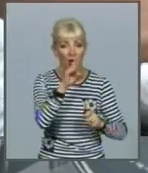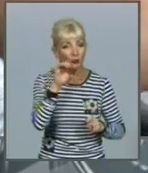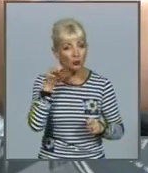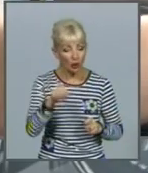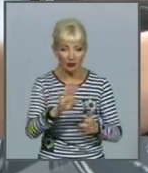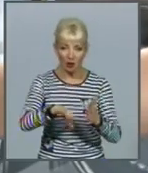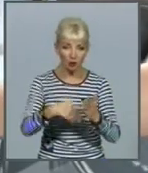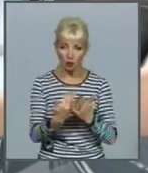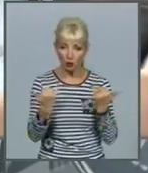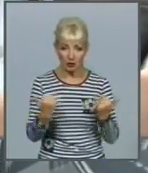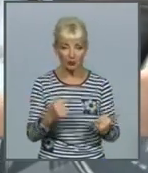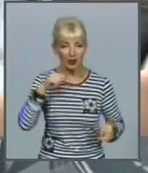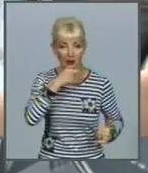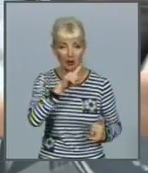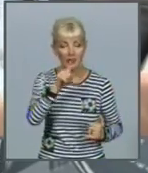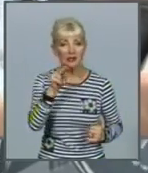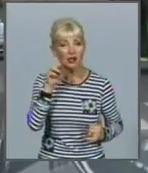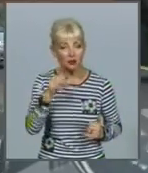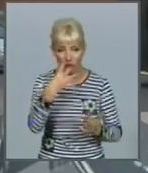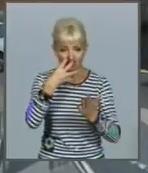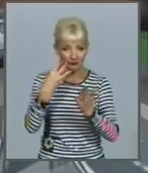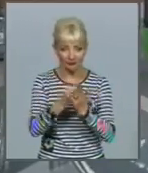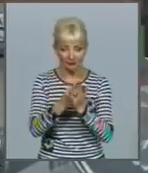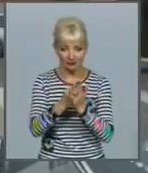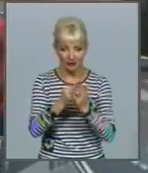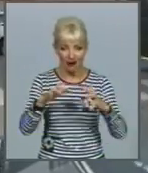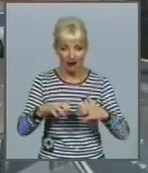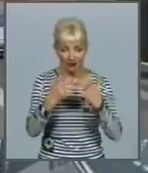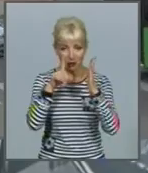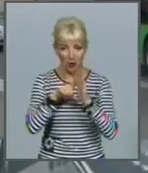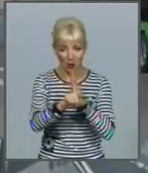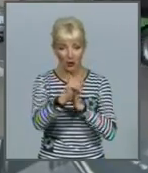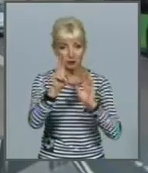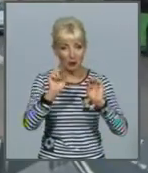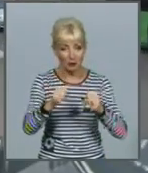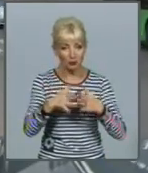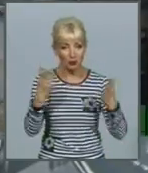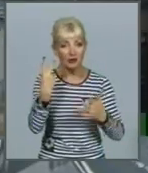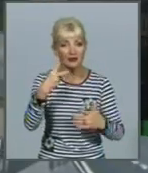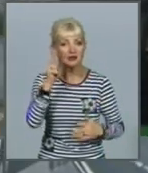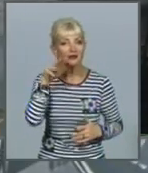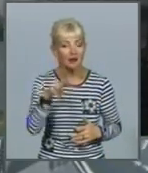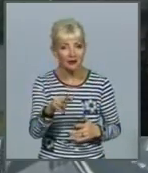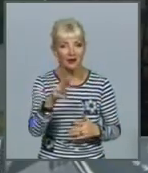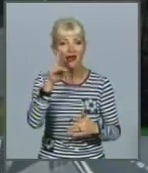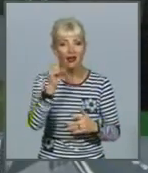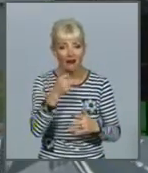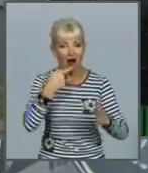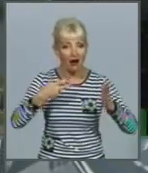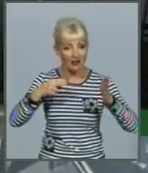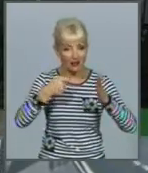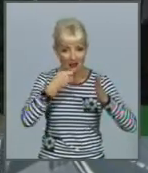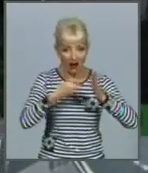За рахунок автономного ходу тролейбусів, які можуть пересуватися більше 20 кілометрів на заряді акумулятора, на маршруті майже